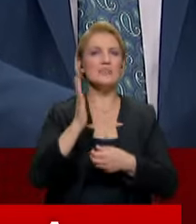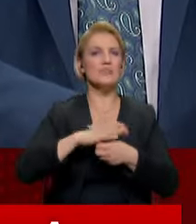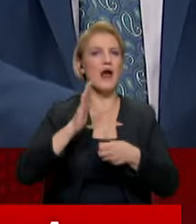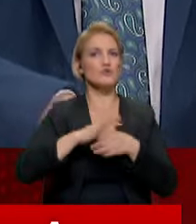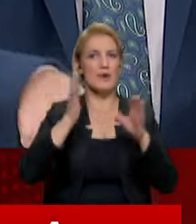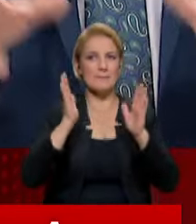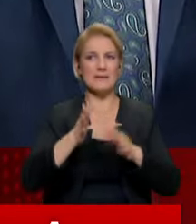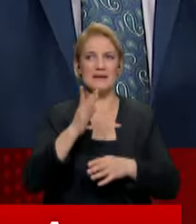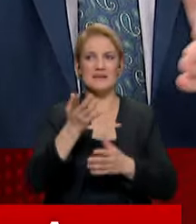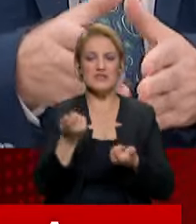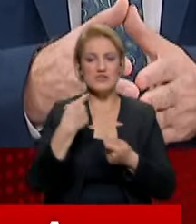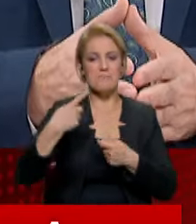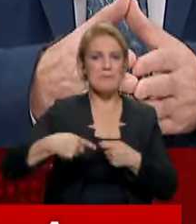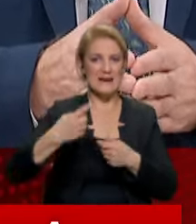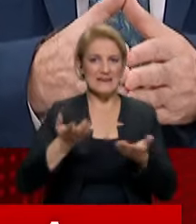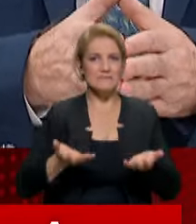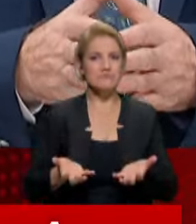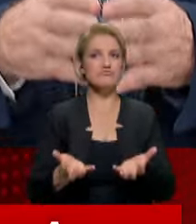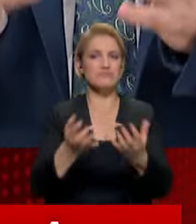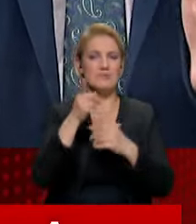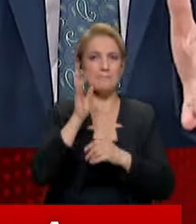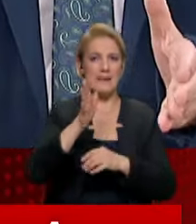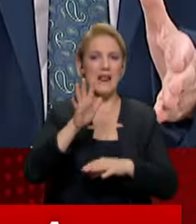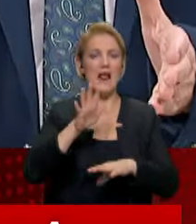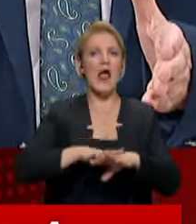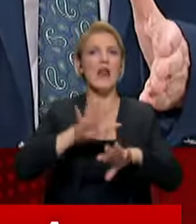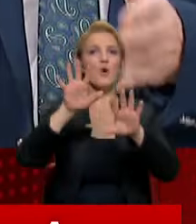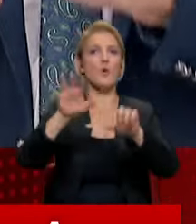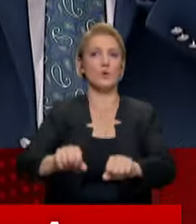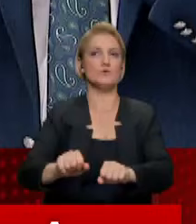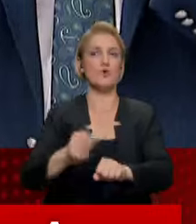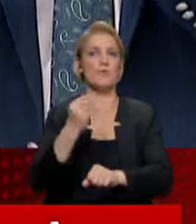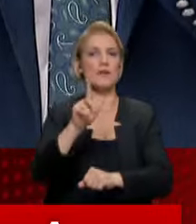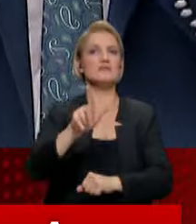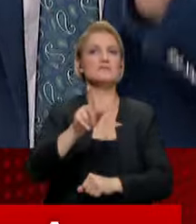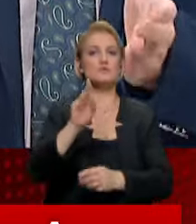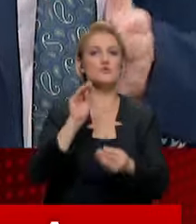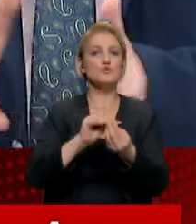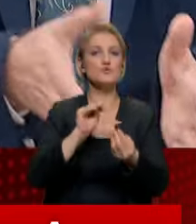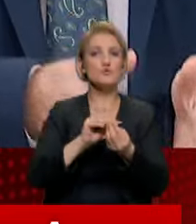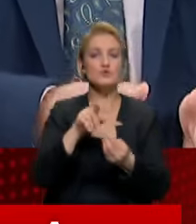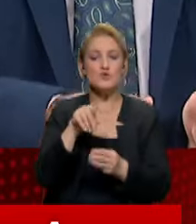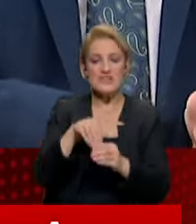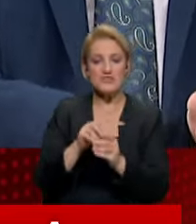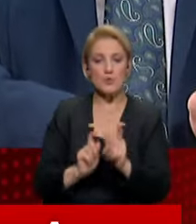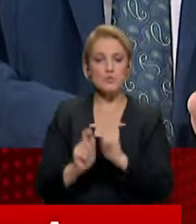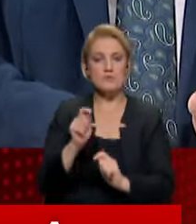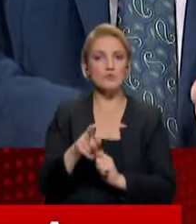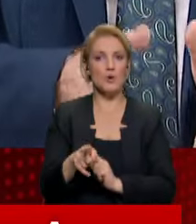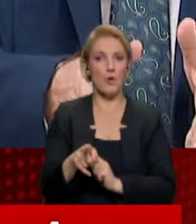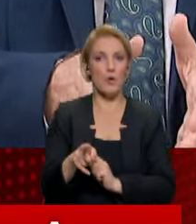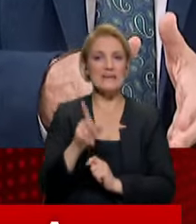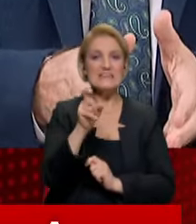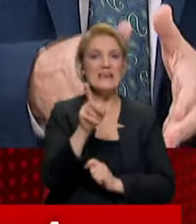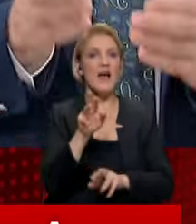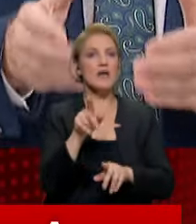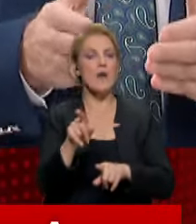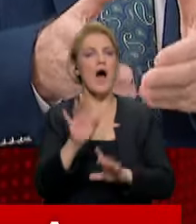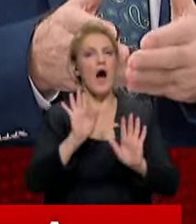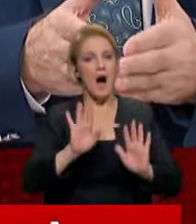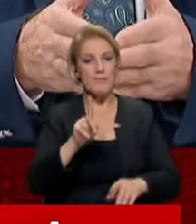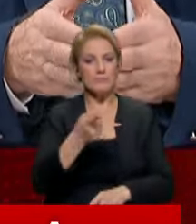Eee veyahut da iş makinesine Eee el koyulur yani çünkü suçta kullanılan bir silah haline gelmiştir